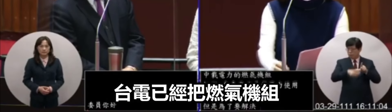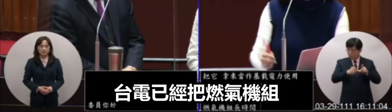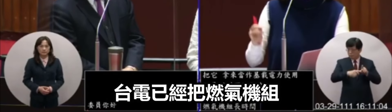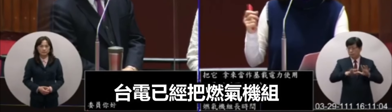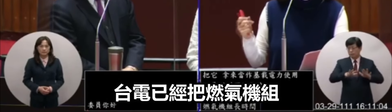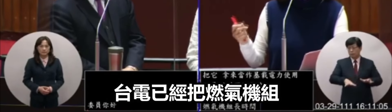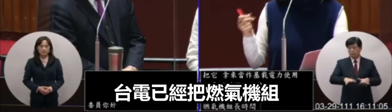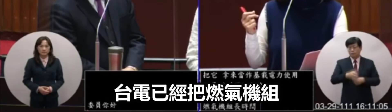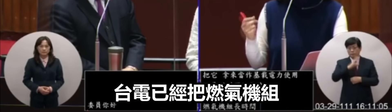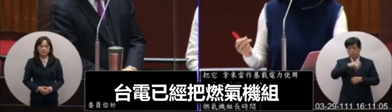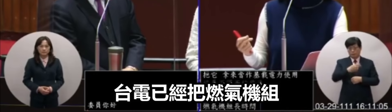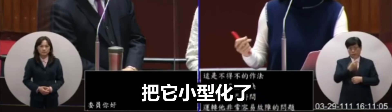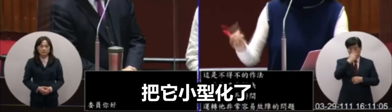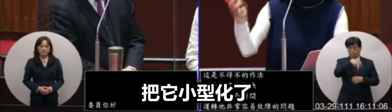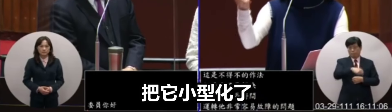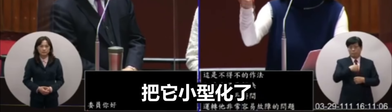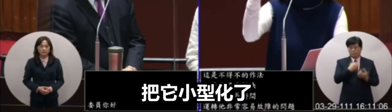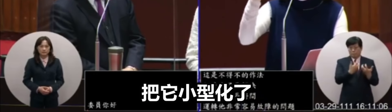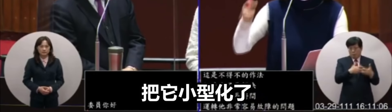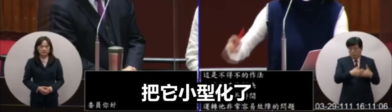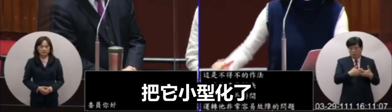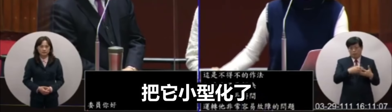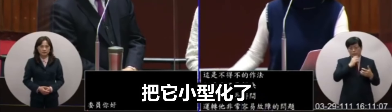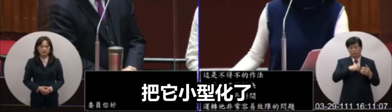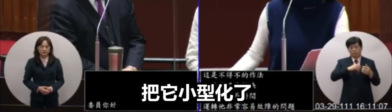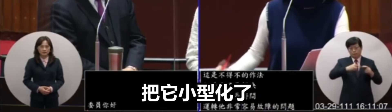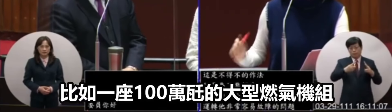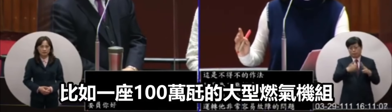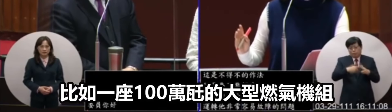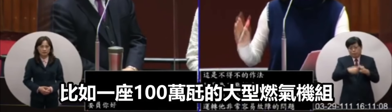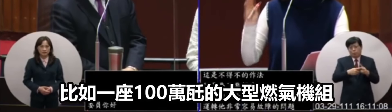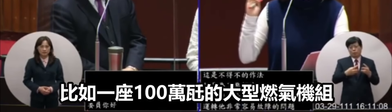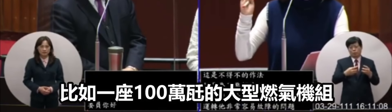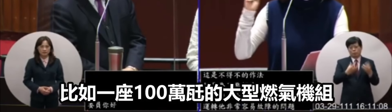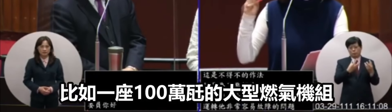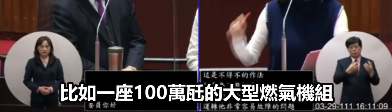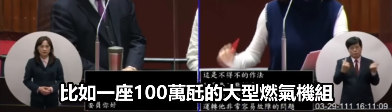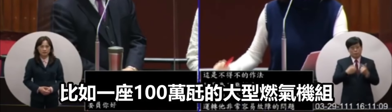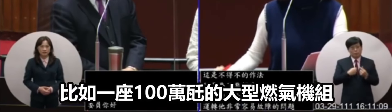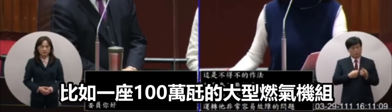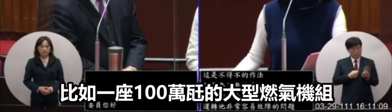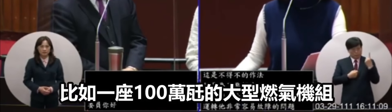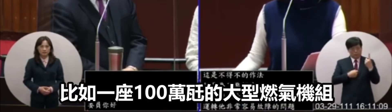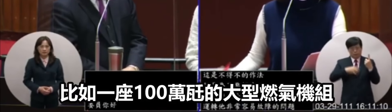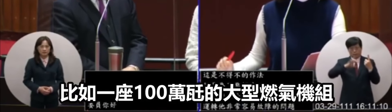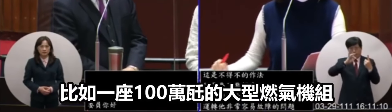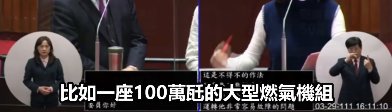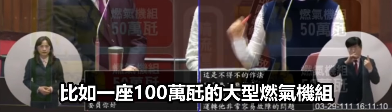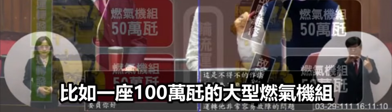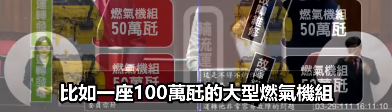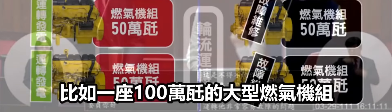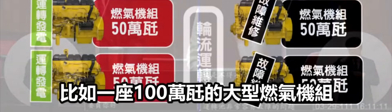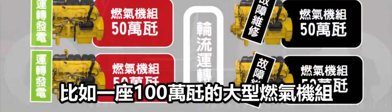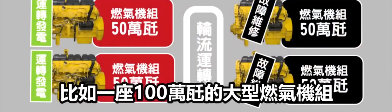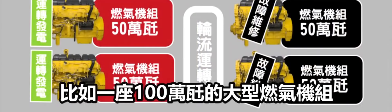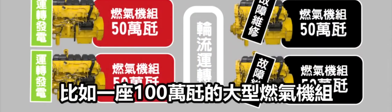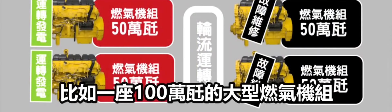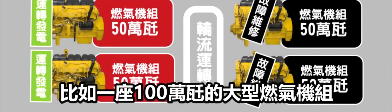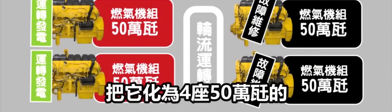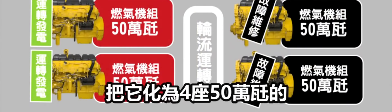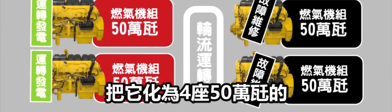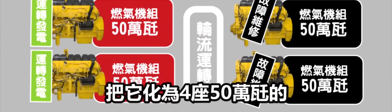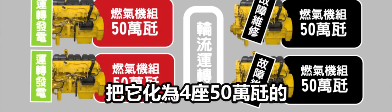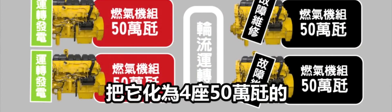已经把燃气机组把它小型化了，比如一座100万千瓦的大型燃气机